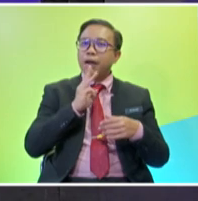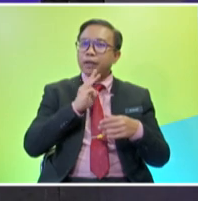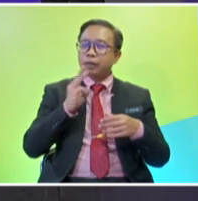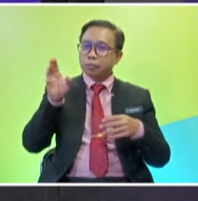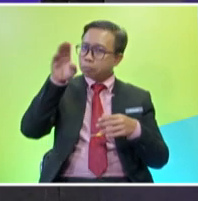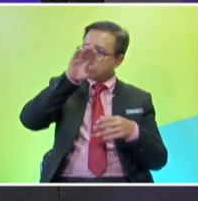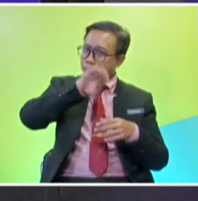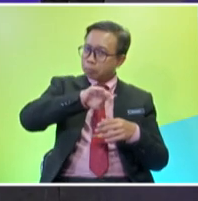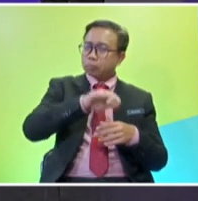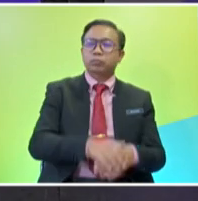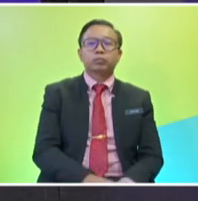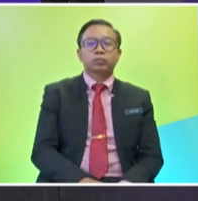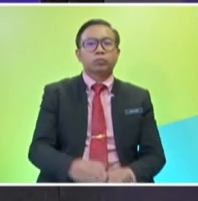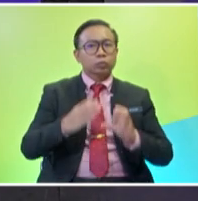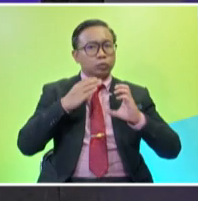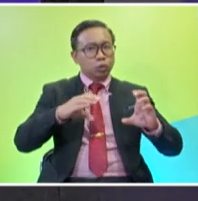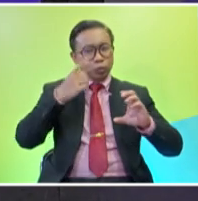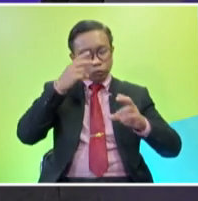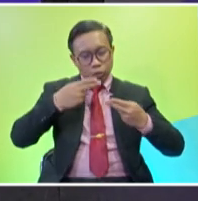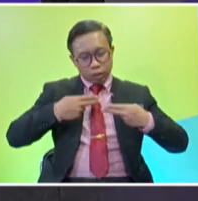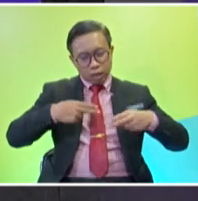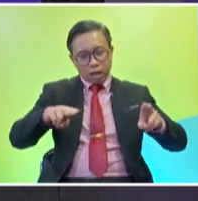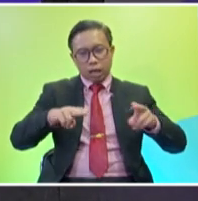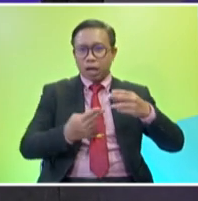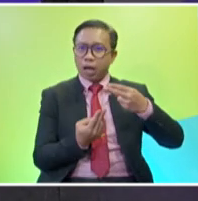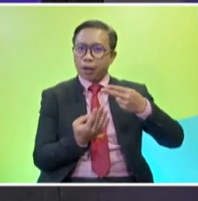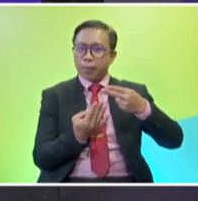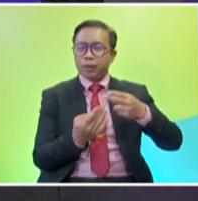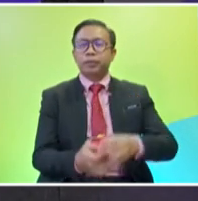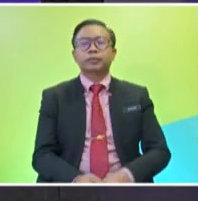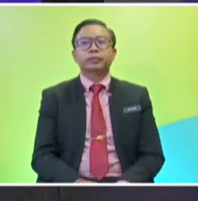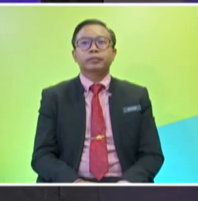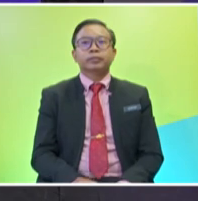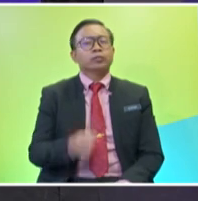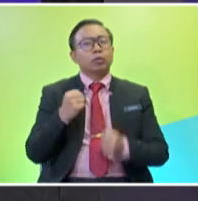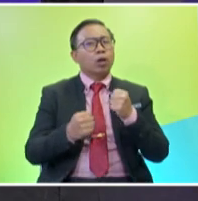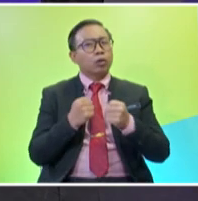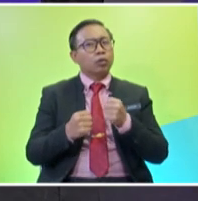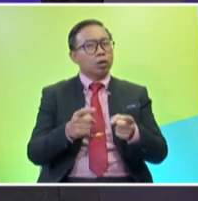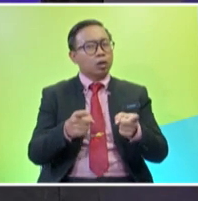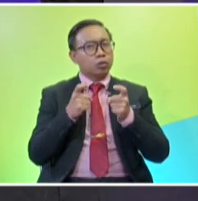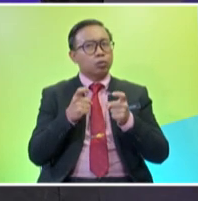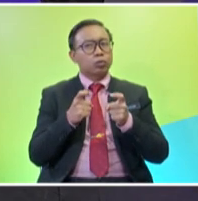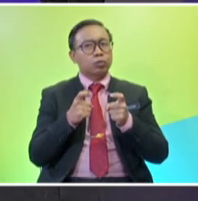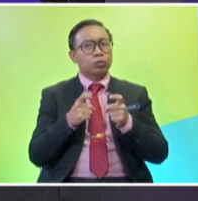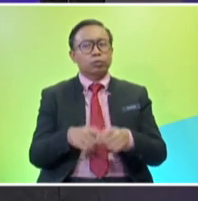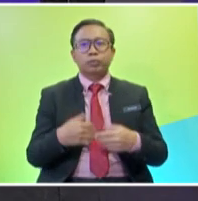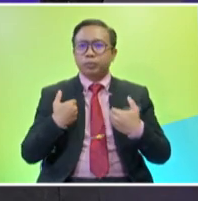dia coba untuk menghilangkan Kehilangan habas baju tentunya berpeluh betul